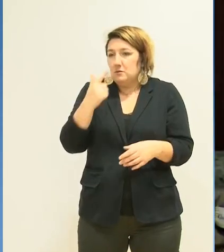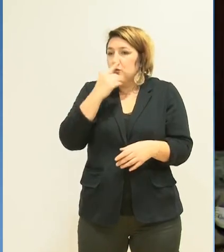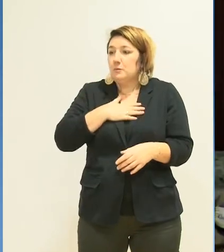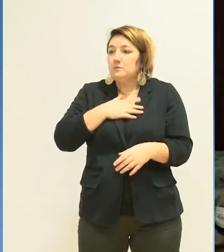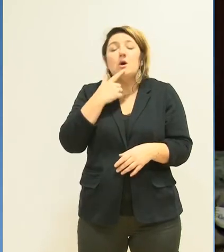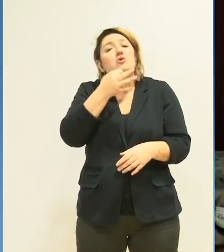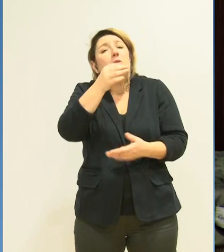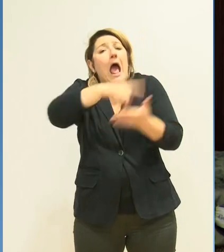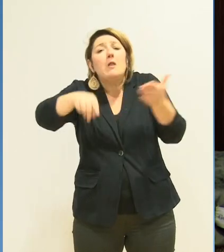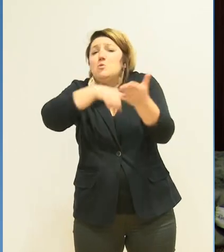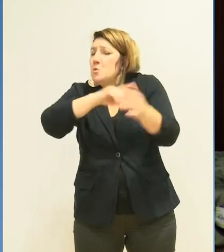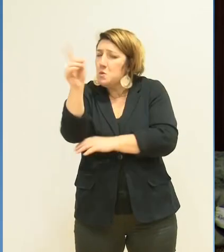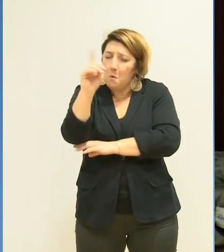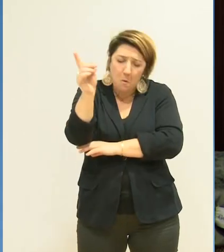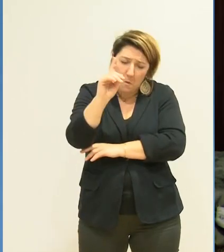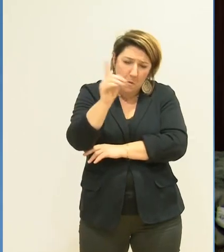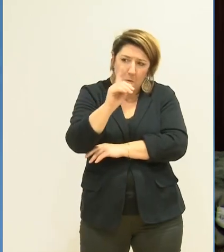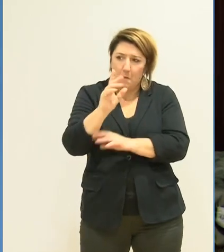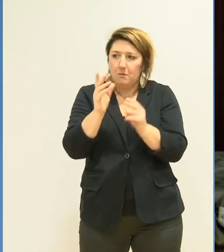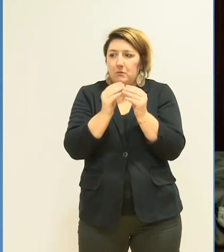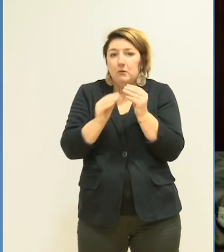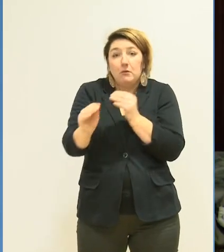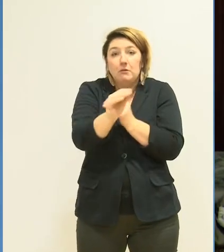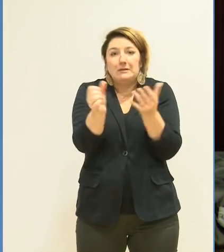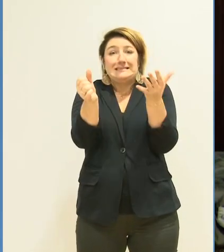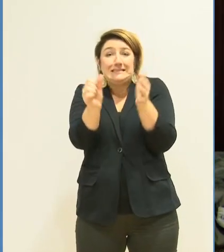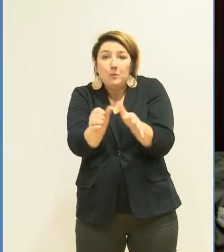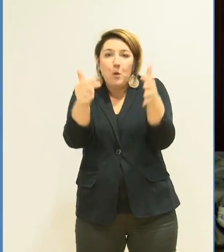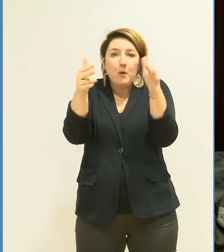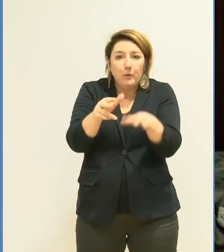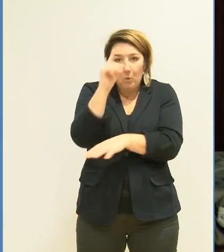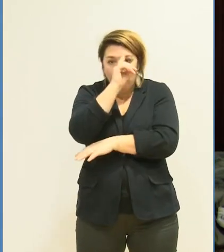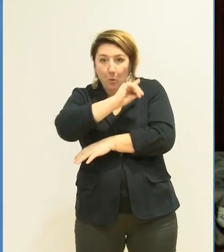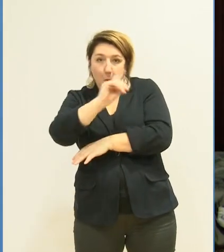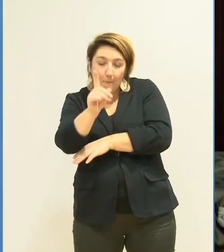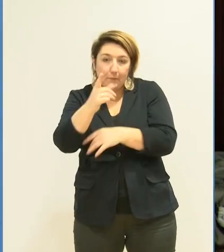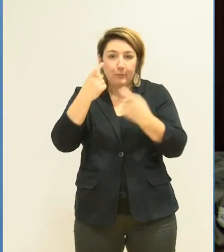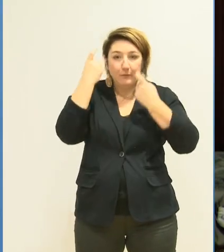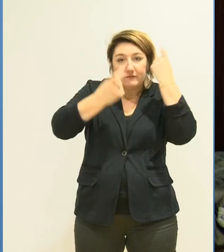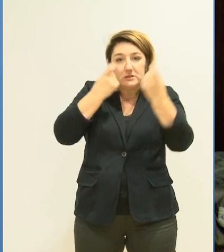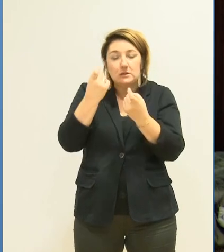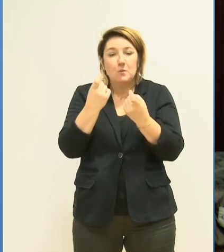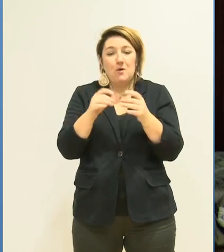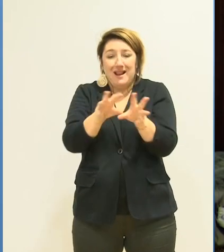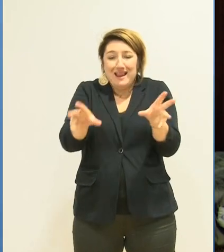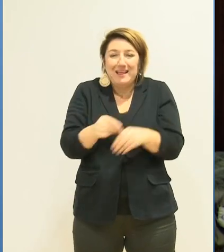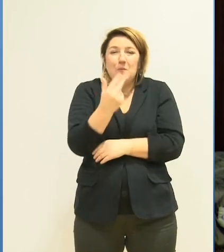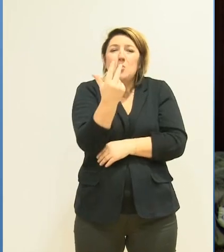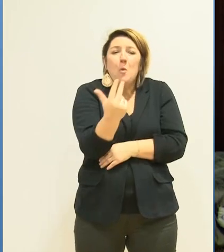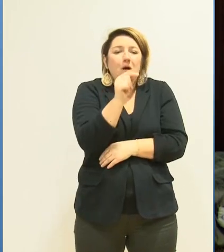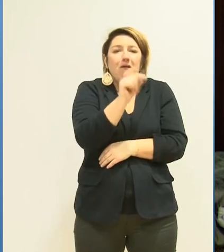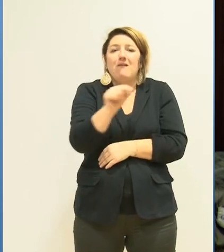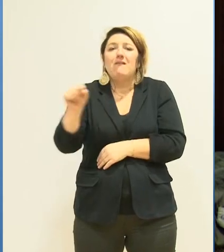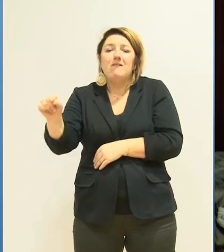l'annuler on prend six mois huit mois le temps qu'il faut pour voir avec ces trois équipes qui étaient